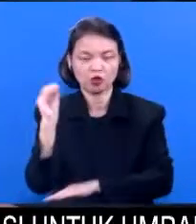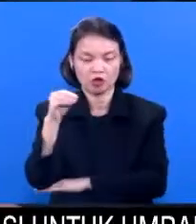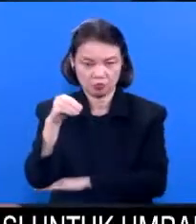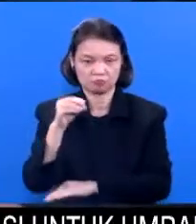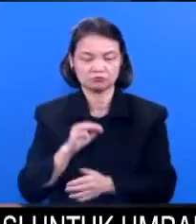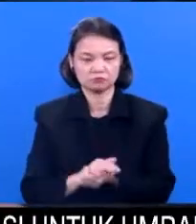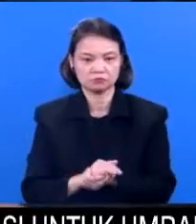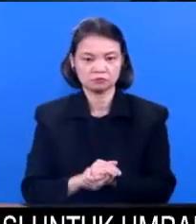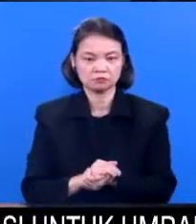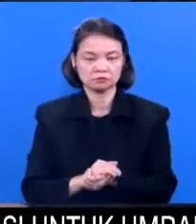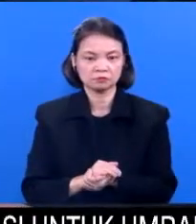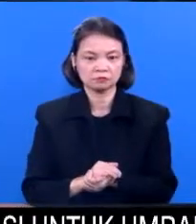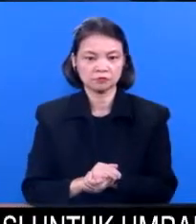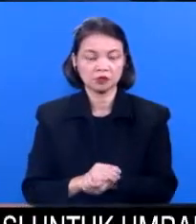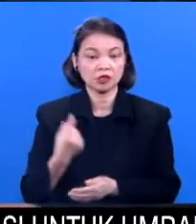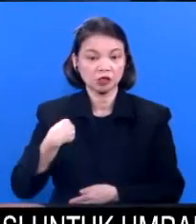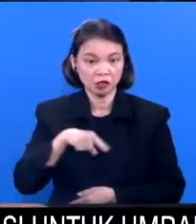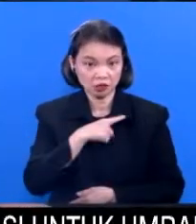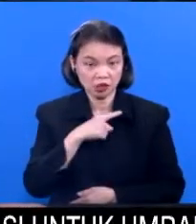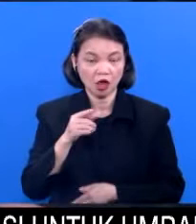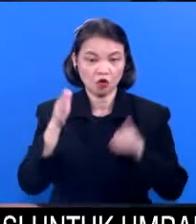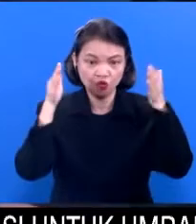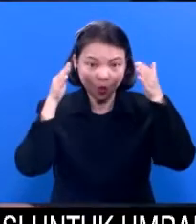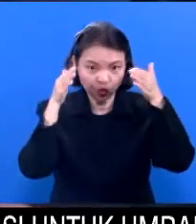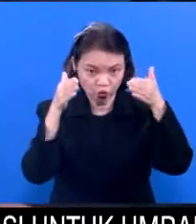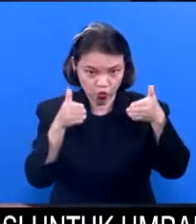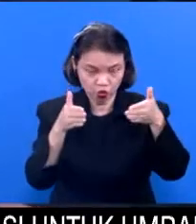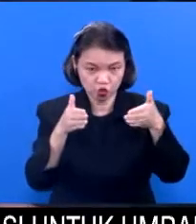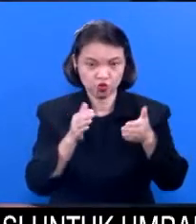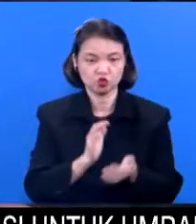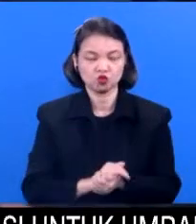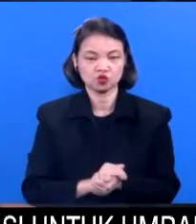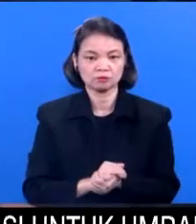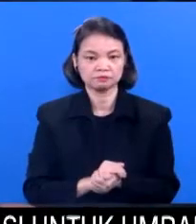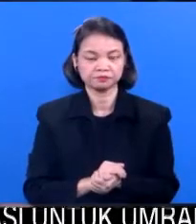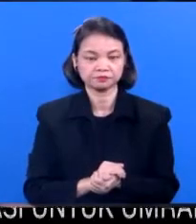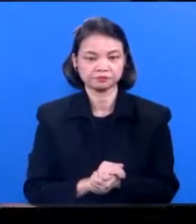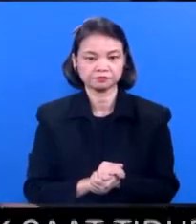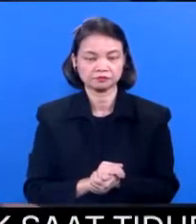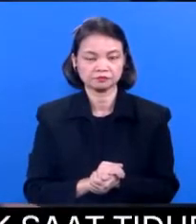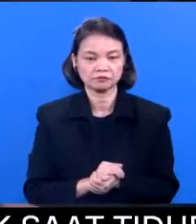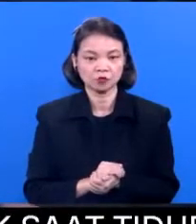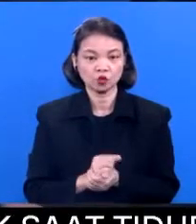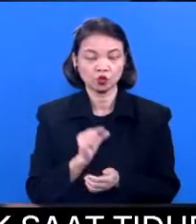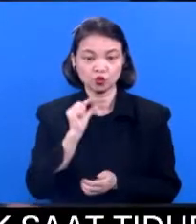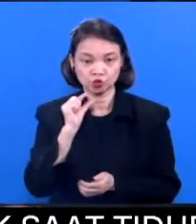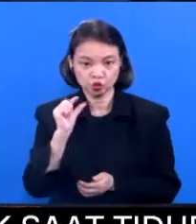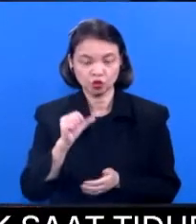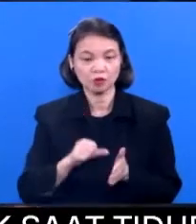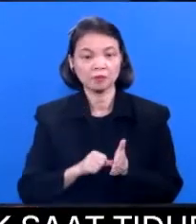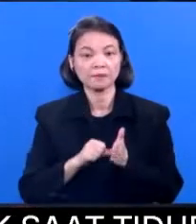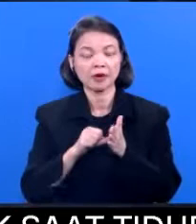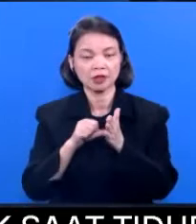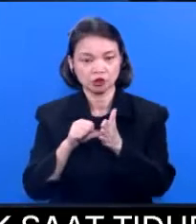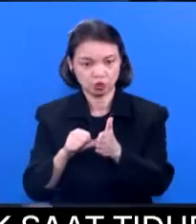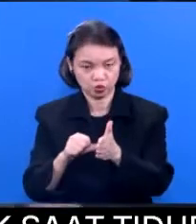Pemerintah desa, ya kita fokus sebenarnya ikut apa untuk bagaimana kita